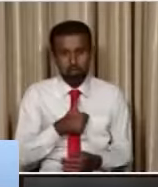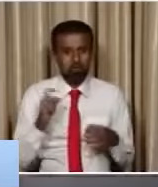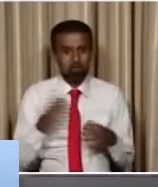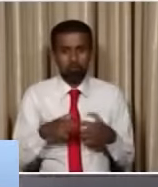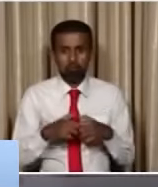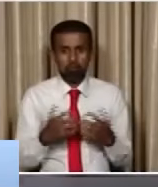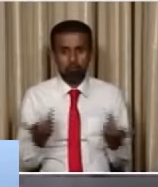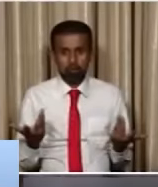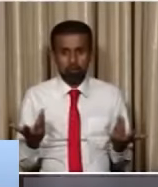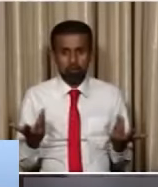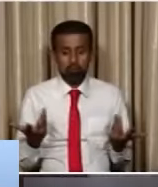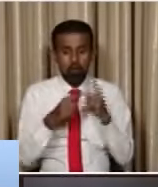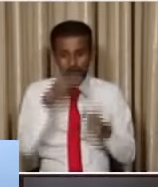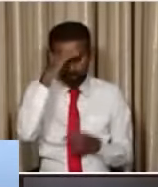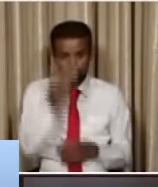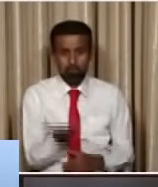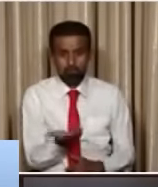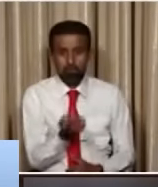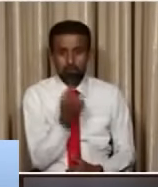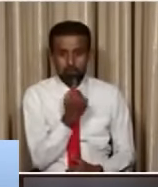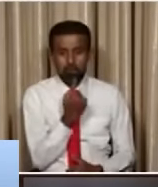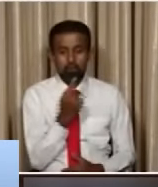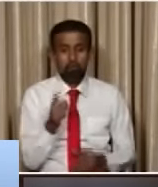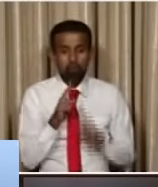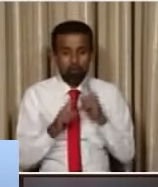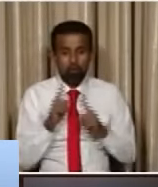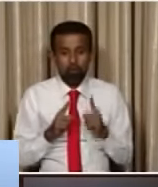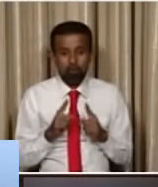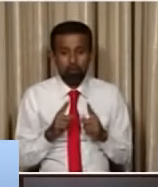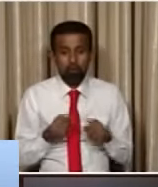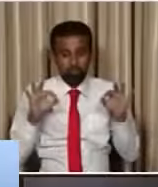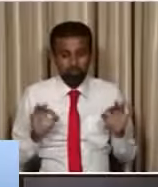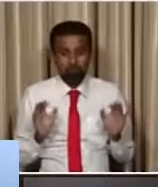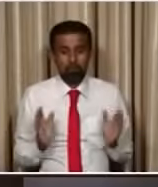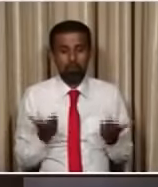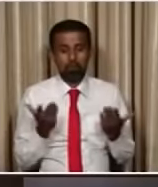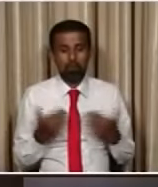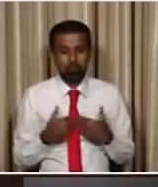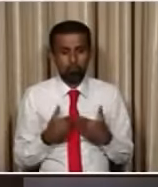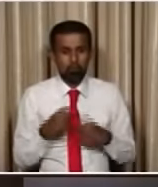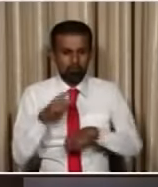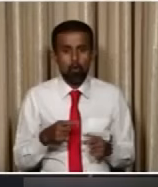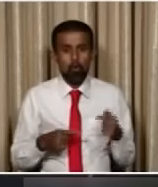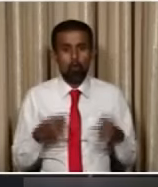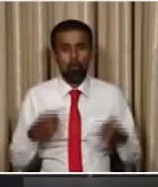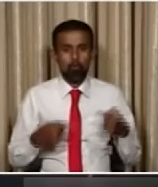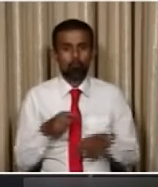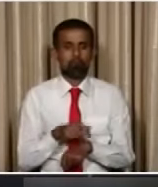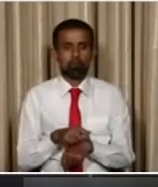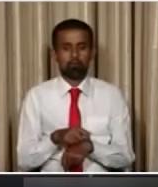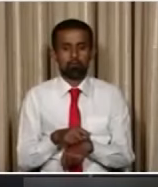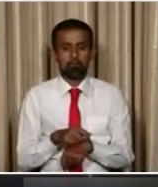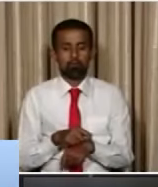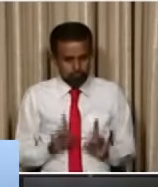ගැටලුවක් නැහැ. හැබැයි මේ තියෙන ප්‍රශ්න ටික මේ ඈත් එක සාකච්ඡා කරලා මේක නිවැරදිව කරන්න අපිට පොඩි කාලවකවානුවක් දෙන්න. ඒත් මේ ප්‍රොසීජර්